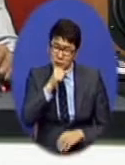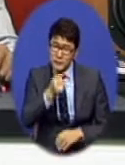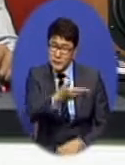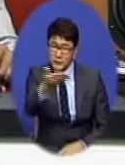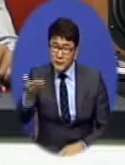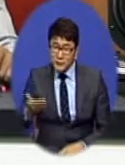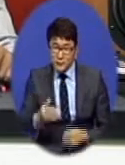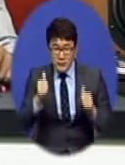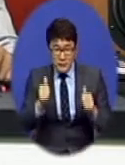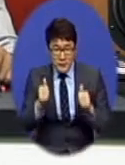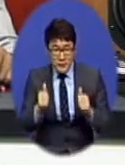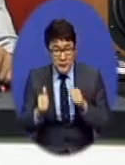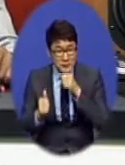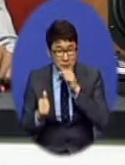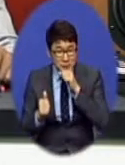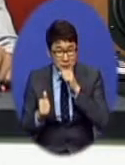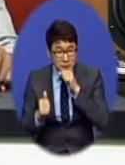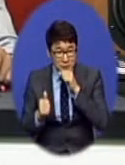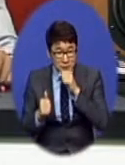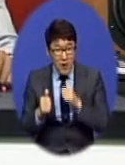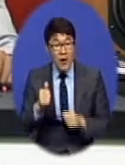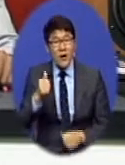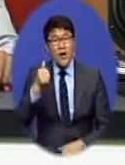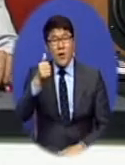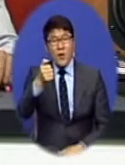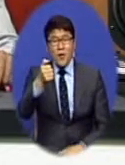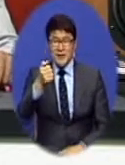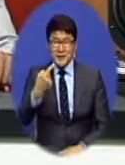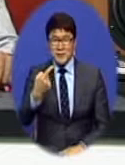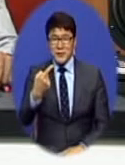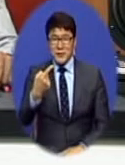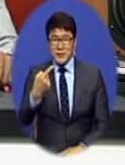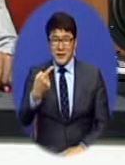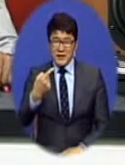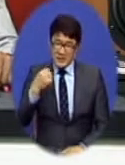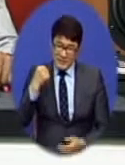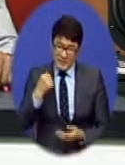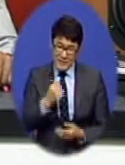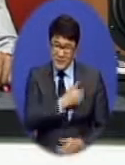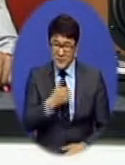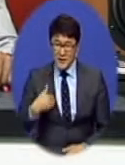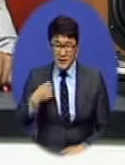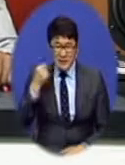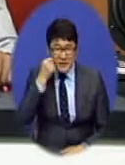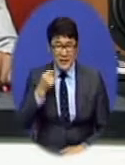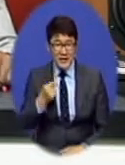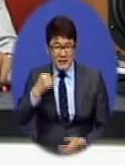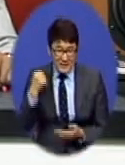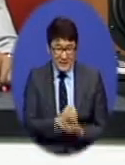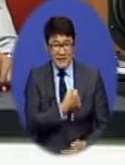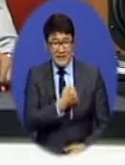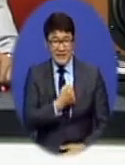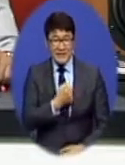시청자 심사는 또 어떻게 판단이 됐을까요? 자, 51표 아, 좀 만족스럽지 못하시죠? 아주 아쉽죠.